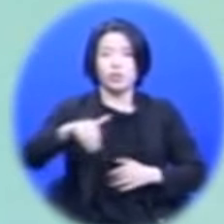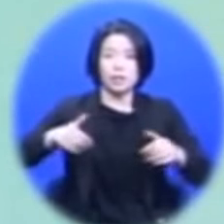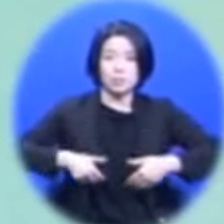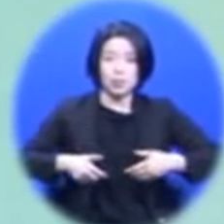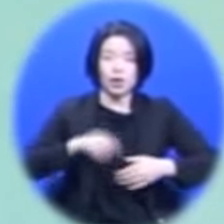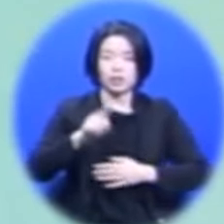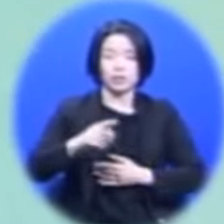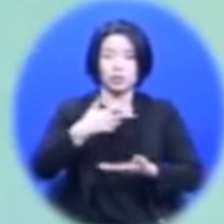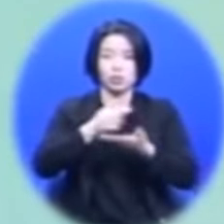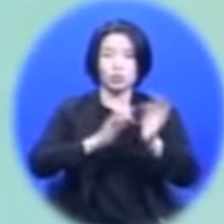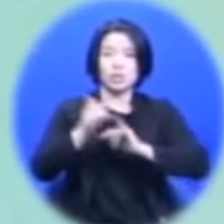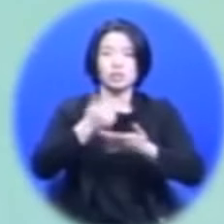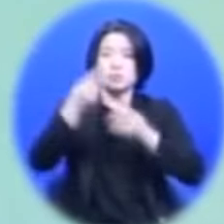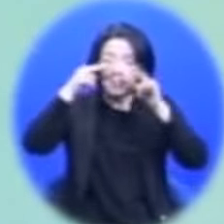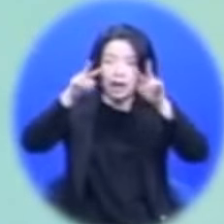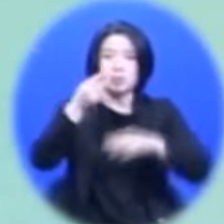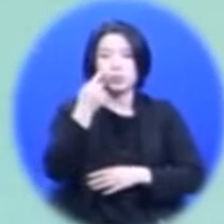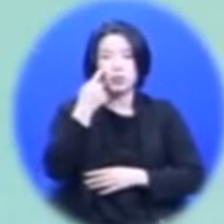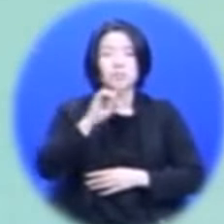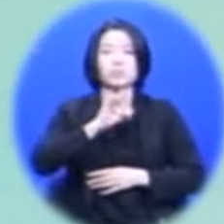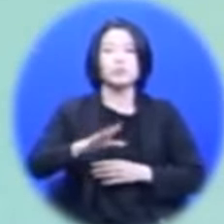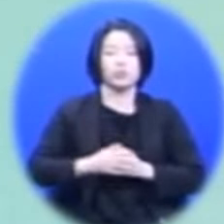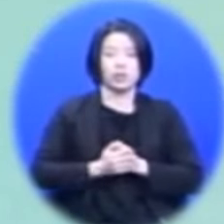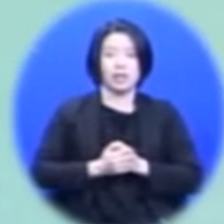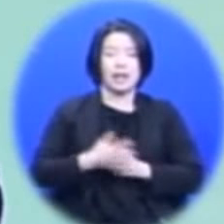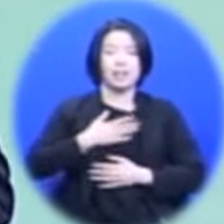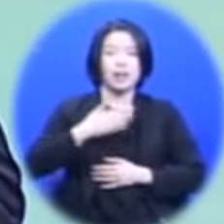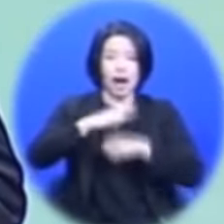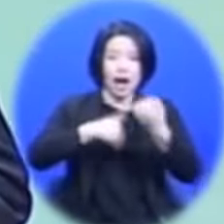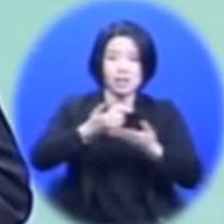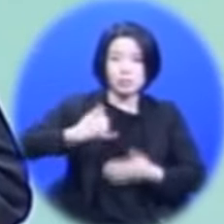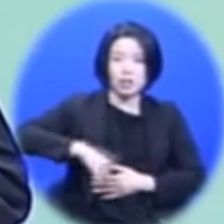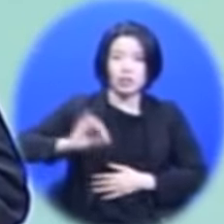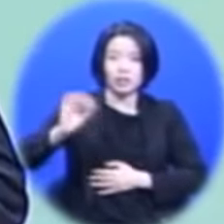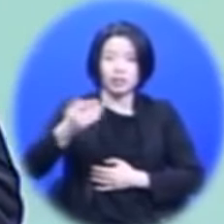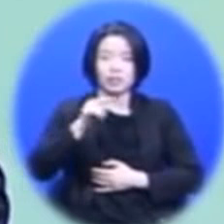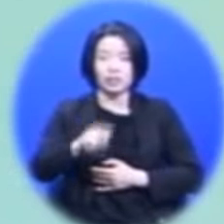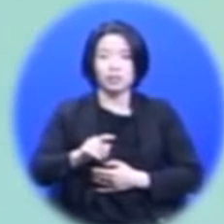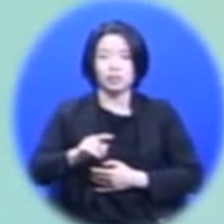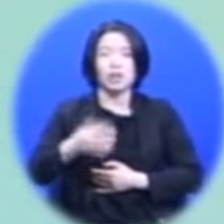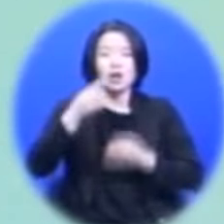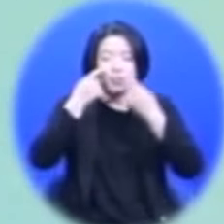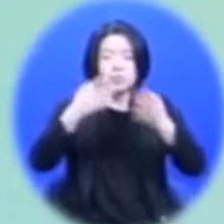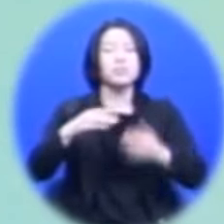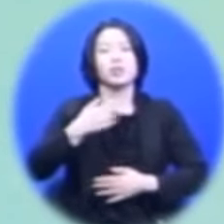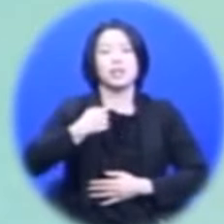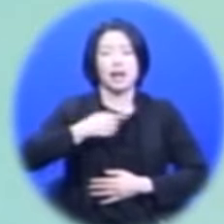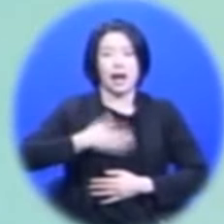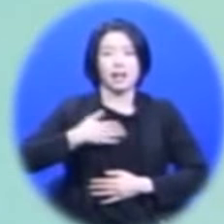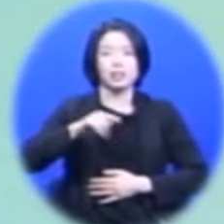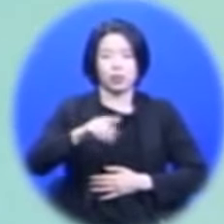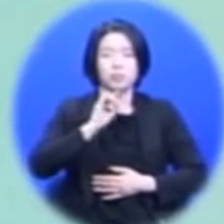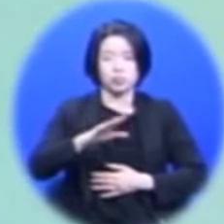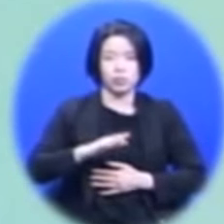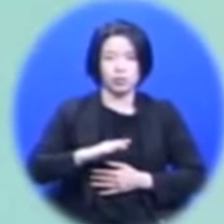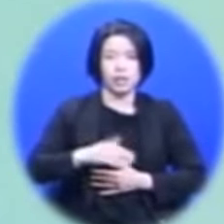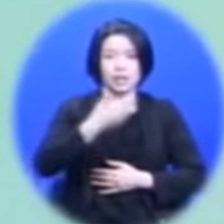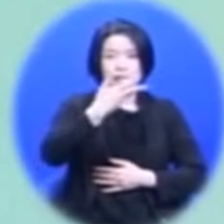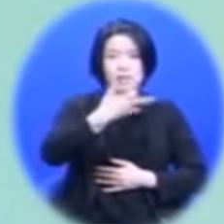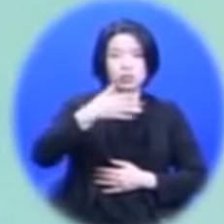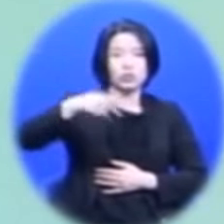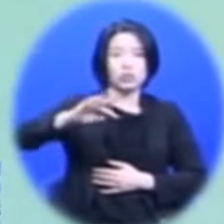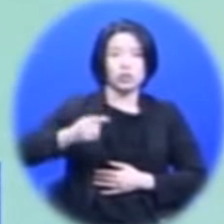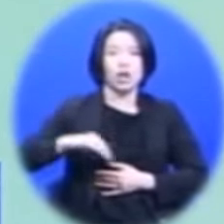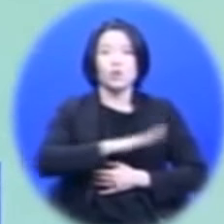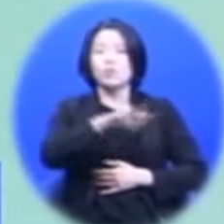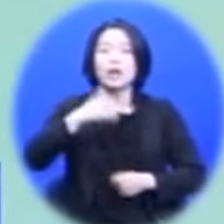예수님을 바라보는 것뿐이에요. 내가 하나님의 자녀가 되었다는 사실을 분명히 아는 것뿐입니다. 19절에 우리가